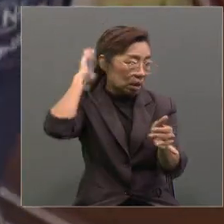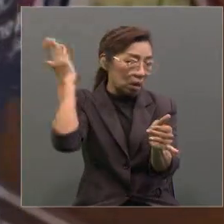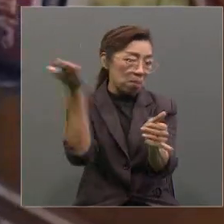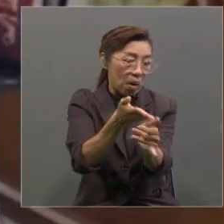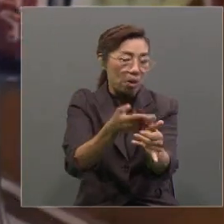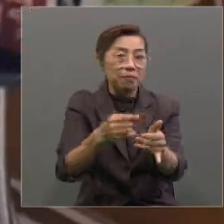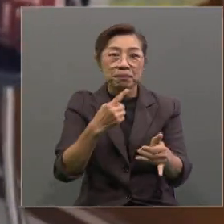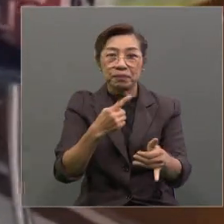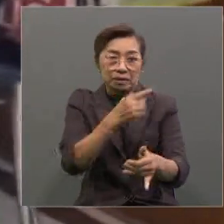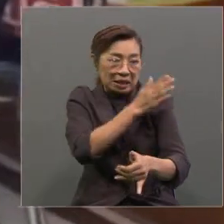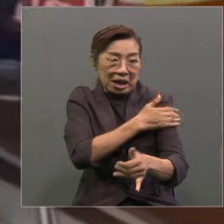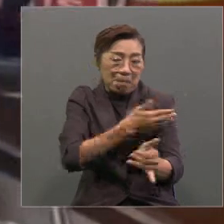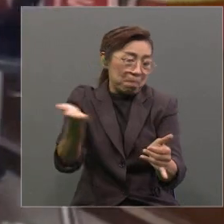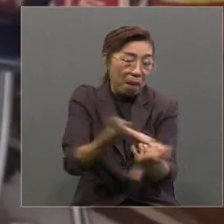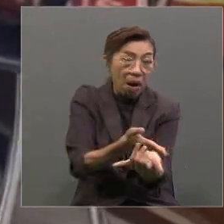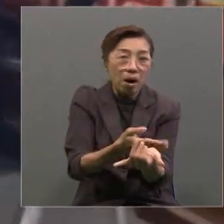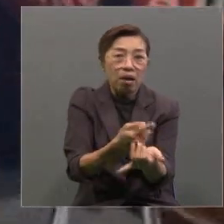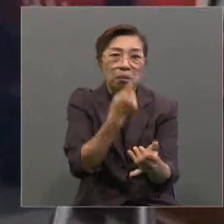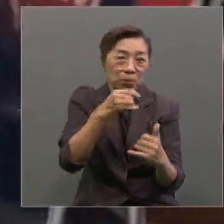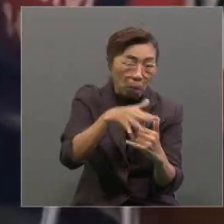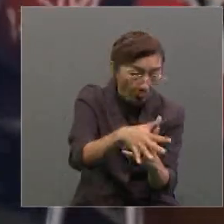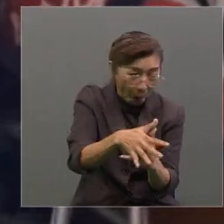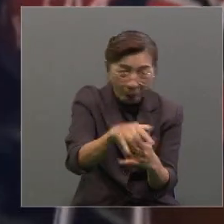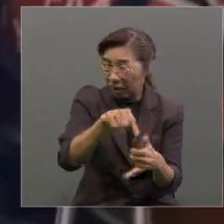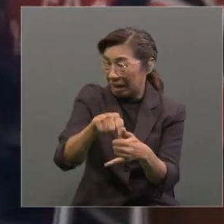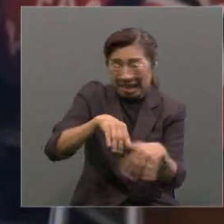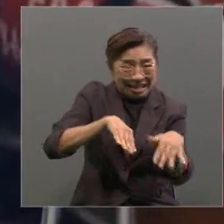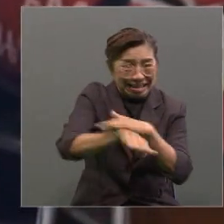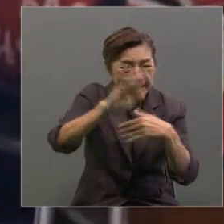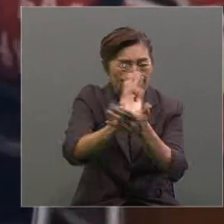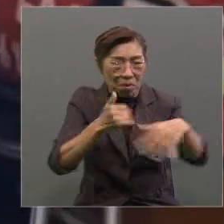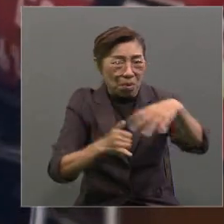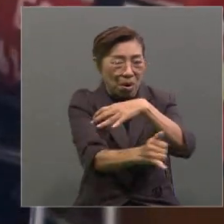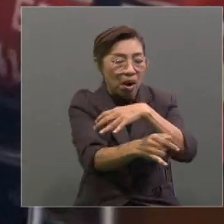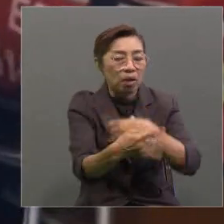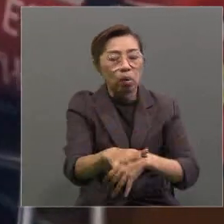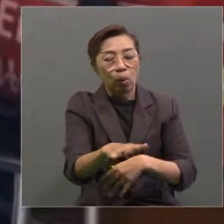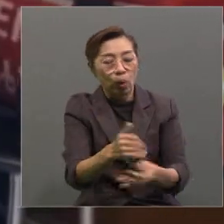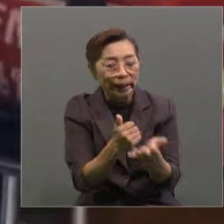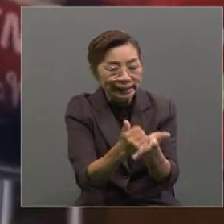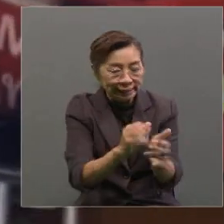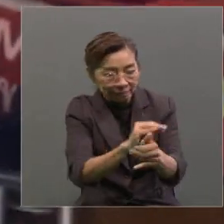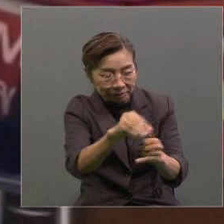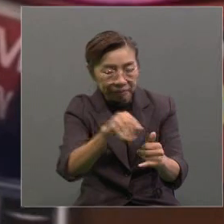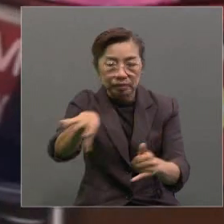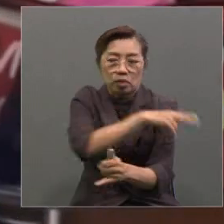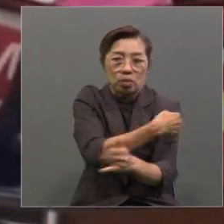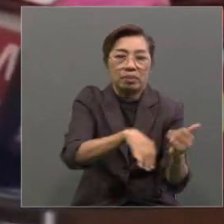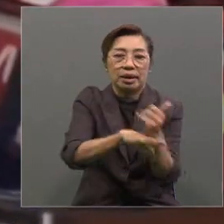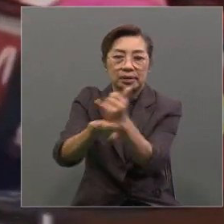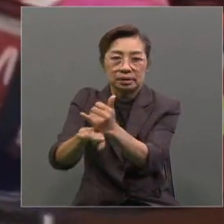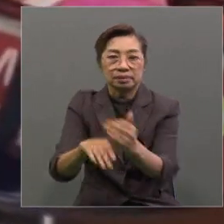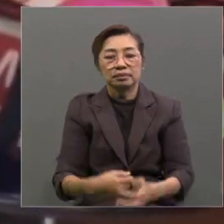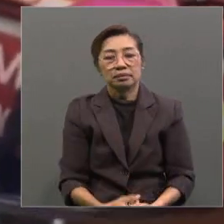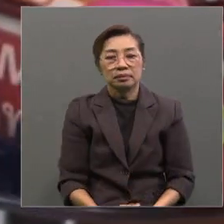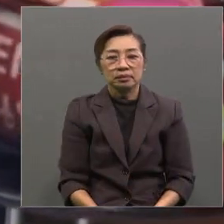เลือดเนี่ยไหลอาบลงมาทางเจ้าหน้าที่ต้องเร่งปฐมพยาบาลให้เบื้องต้นนะคะก่อนที่จะส่งตัวน้องเนี่ยไปรักษาต่อที่โรงพยาบาลต่อไป